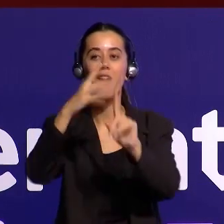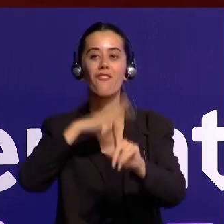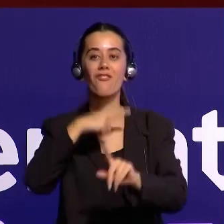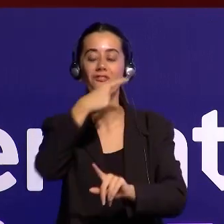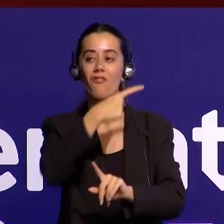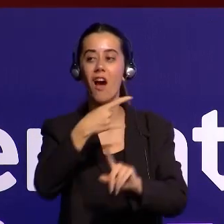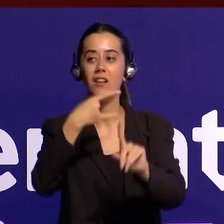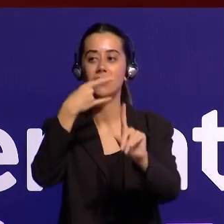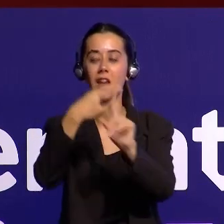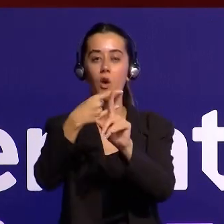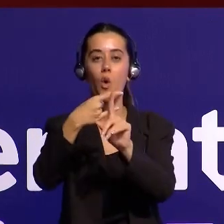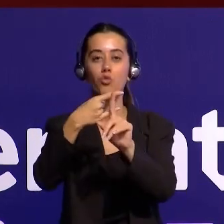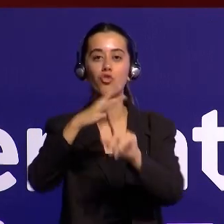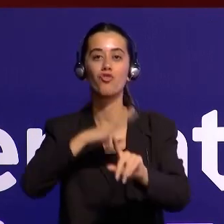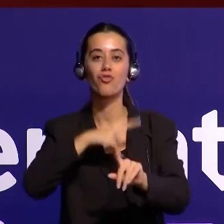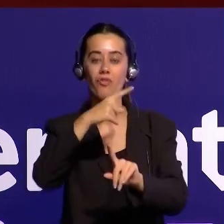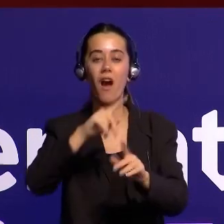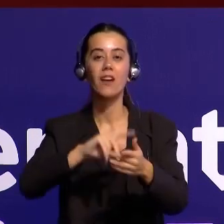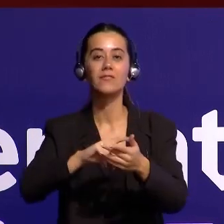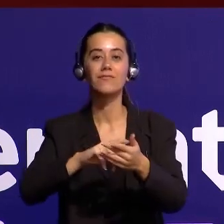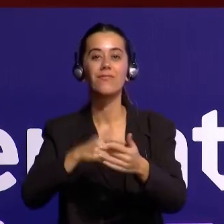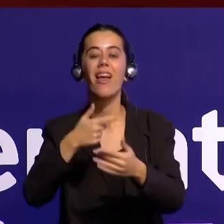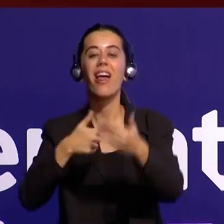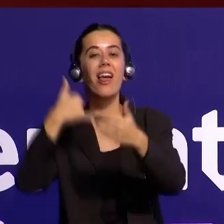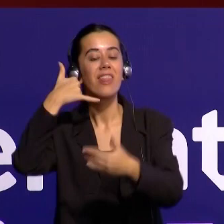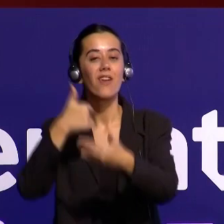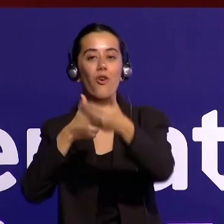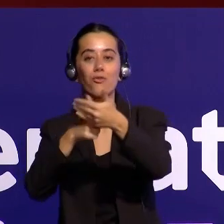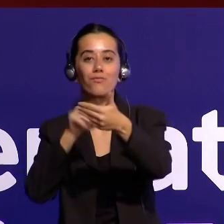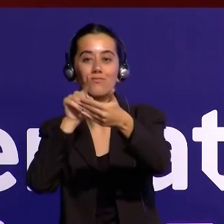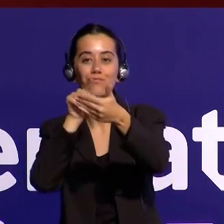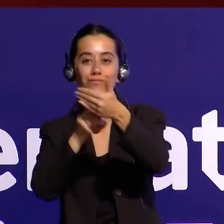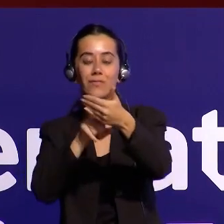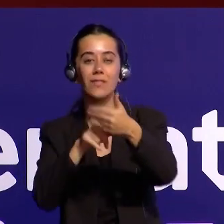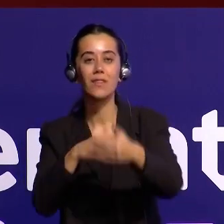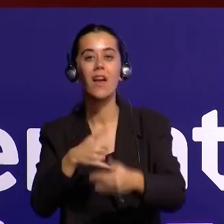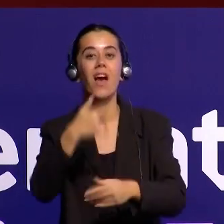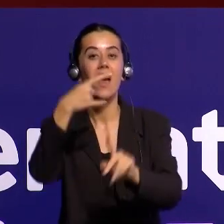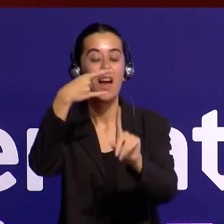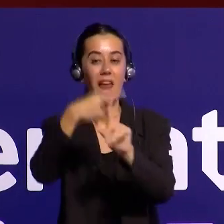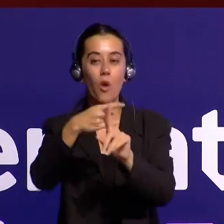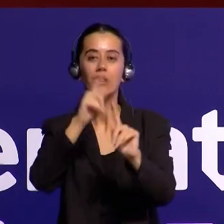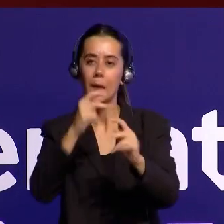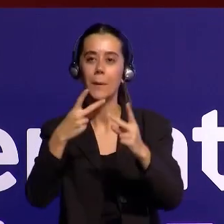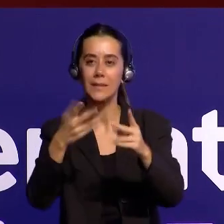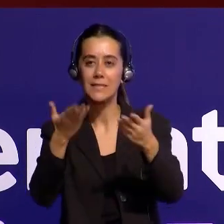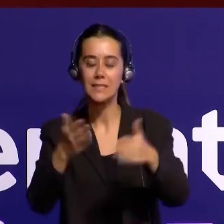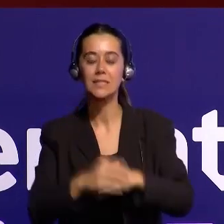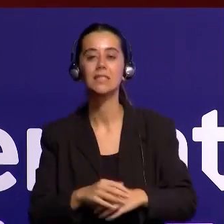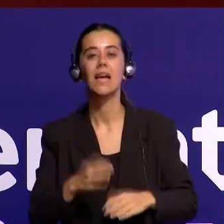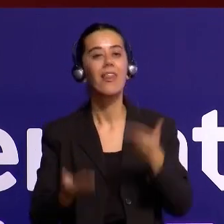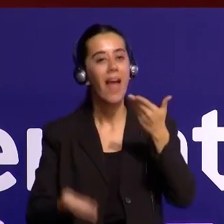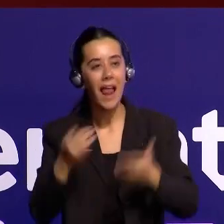kare koda ulaşarak erişim sağlayabilirsiniz. Kare kodu okutarak bu salonda yer alan değerlendirme